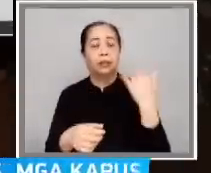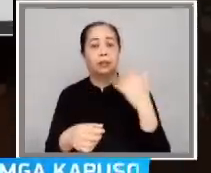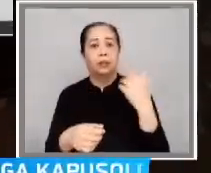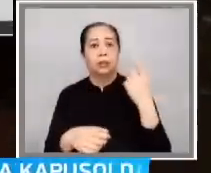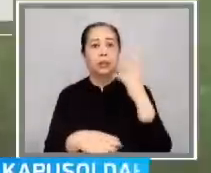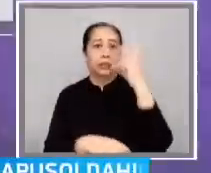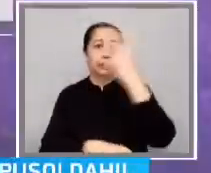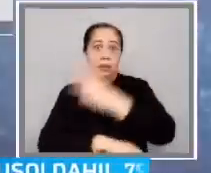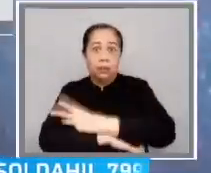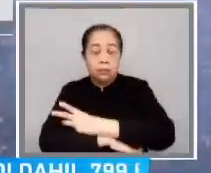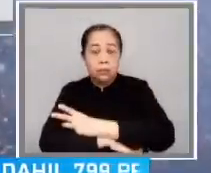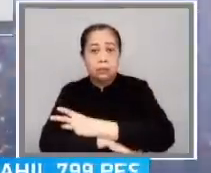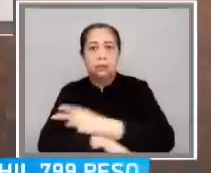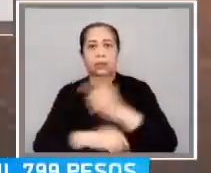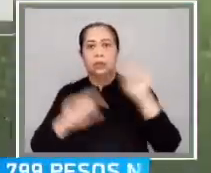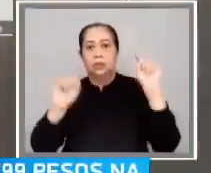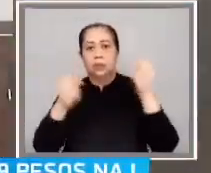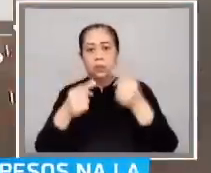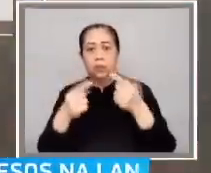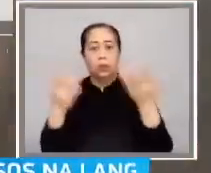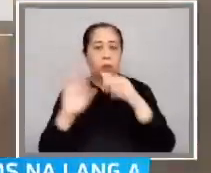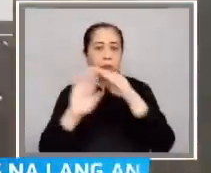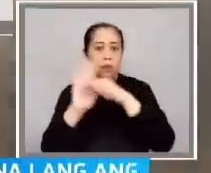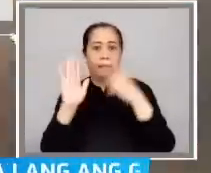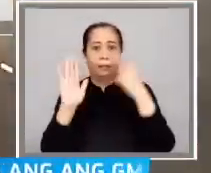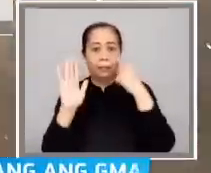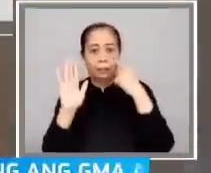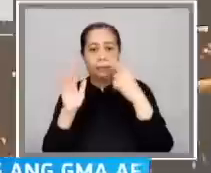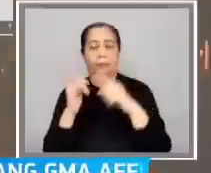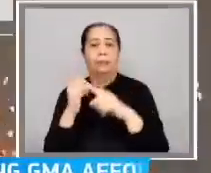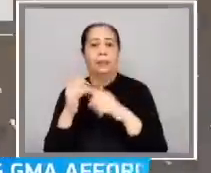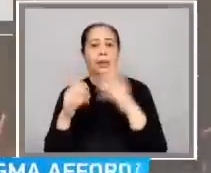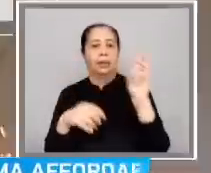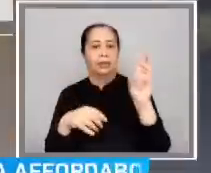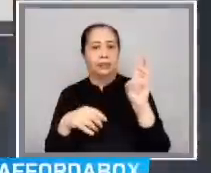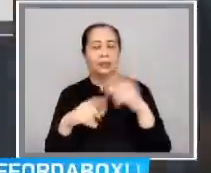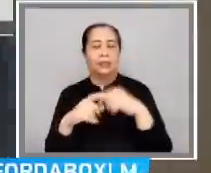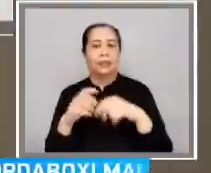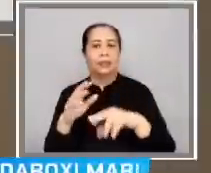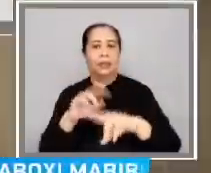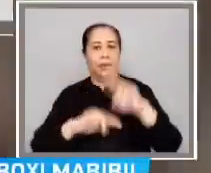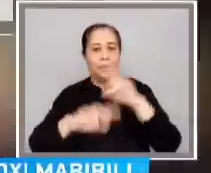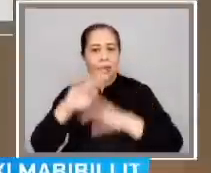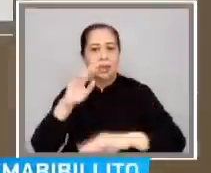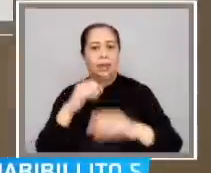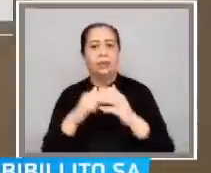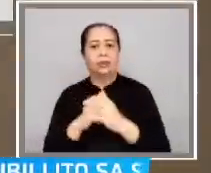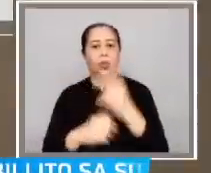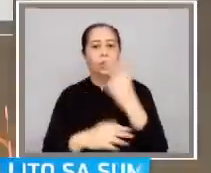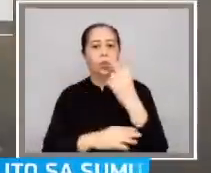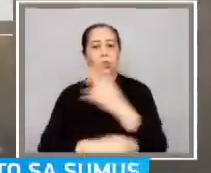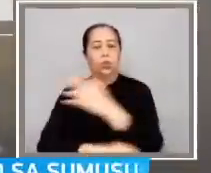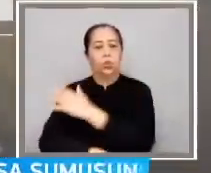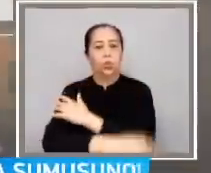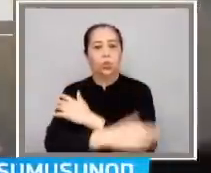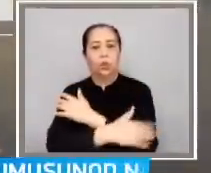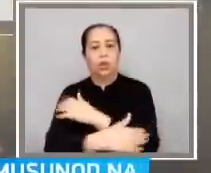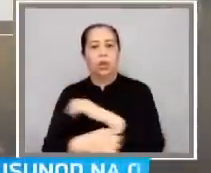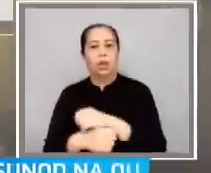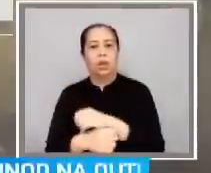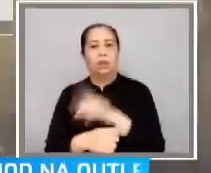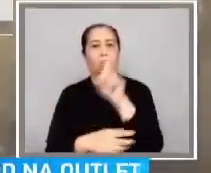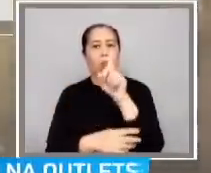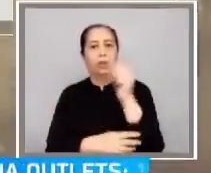araw ay nasugatan sa mata. 6 naman ang nasugatan sa kamay, 2 sa braso at 1